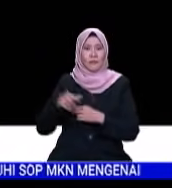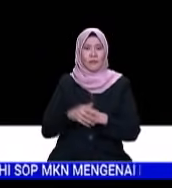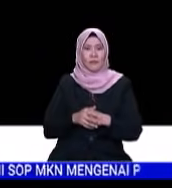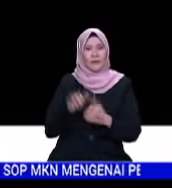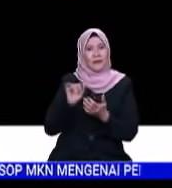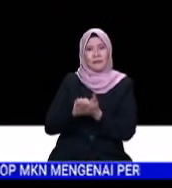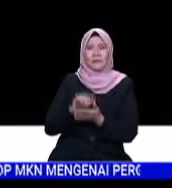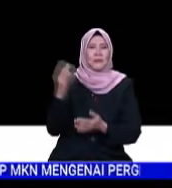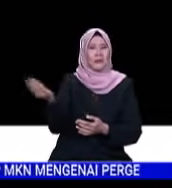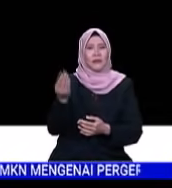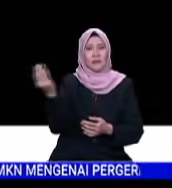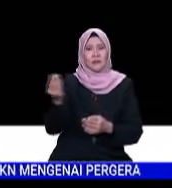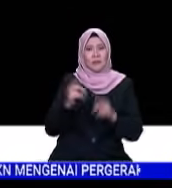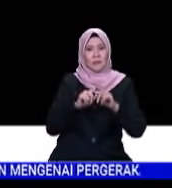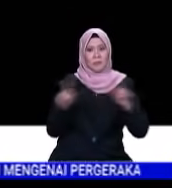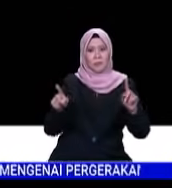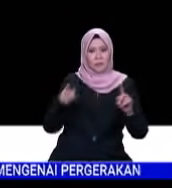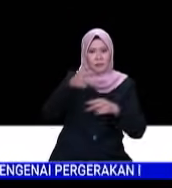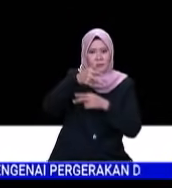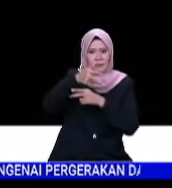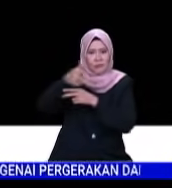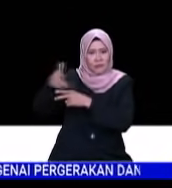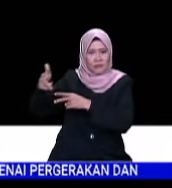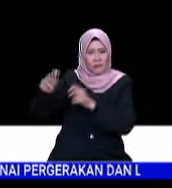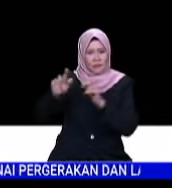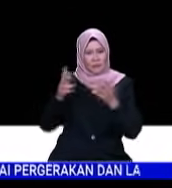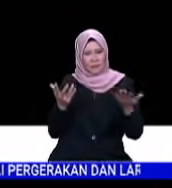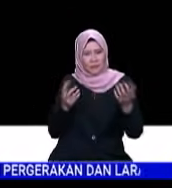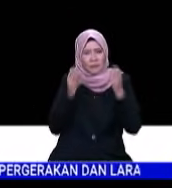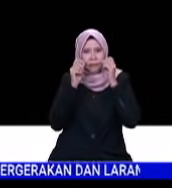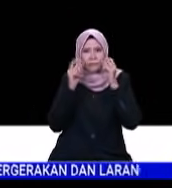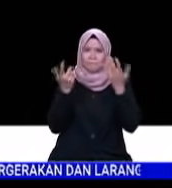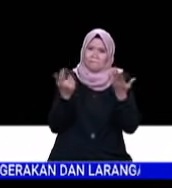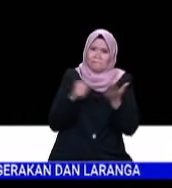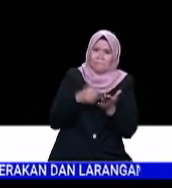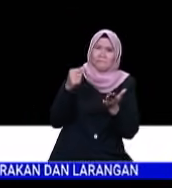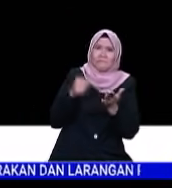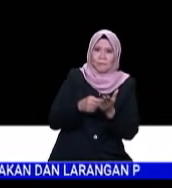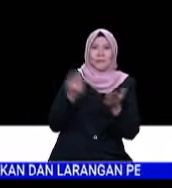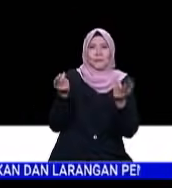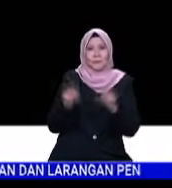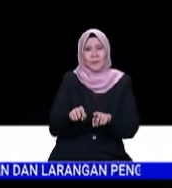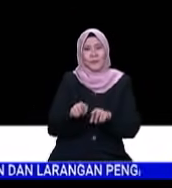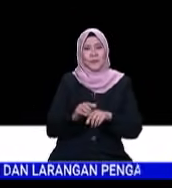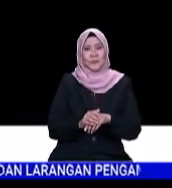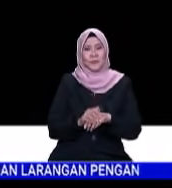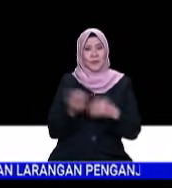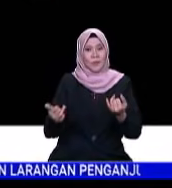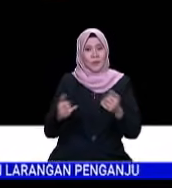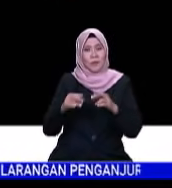itu perkara biasa, tetapi rakaman tersebut agak jarang terjadi kerana setiap kali rakaman